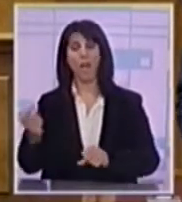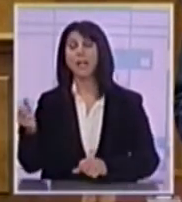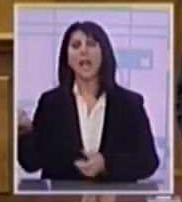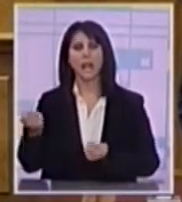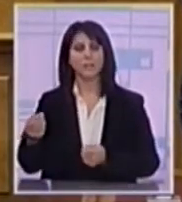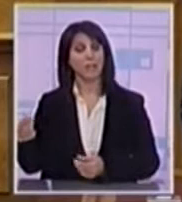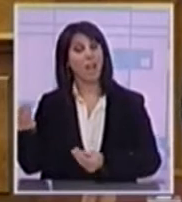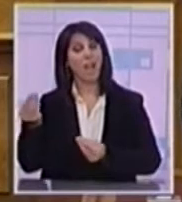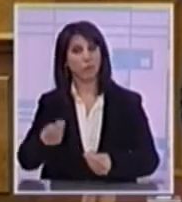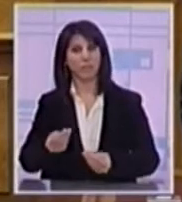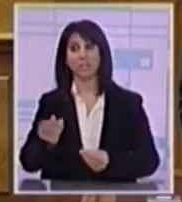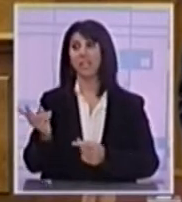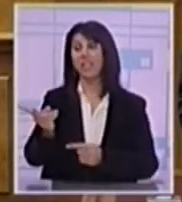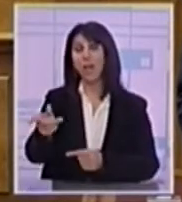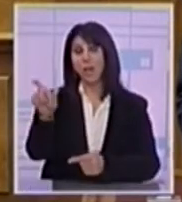και κύριε Σαμαρά,